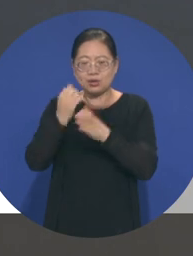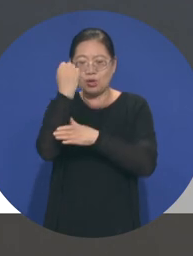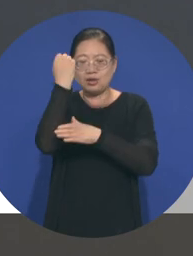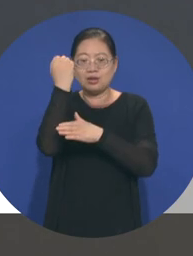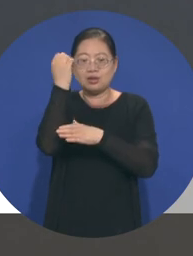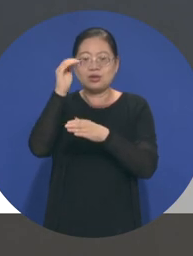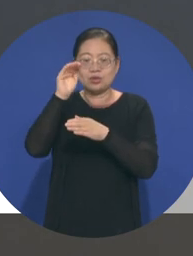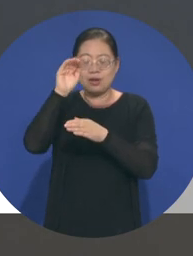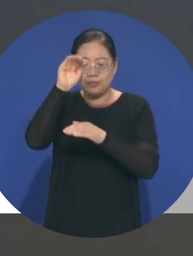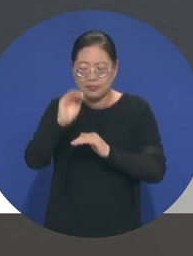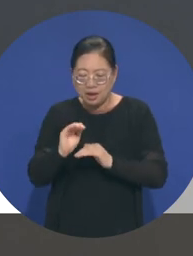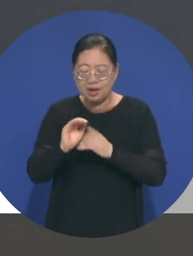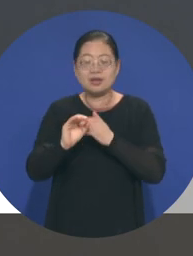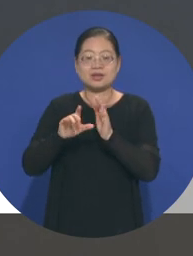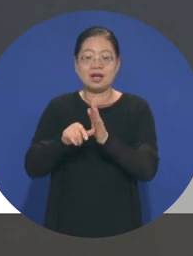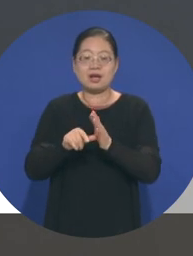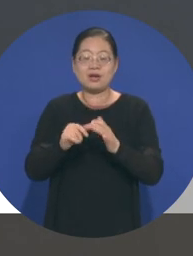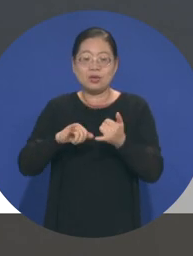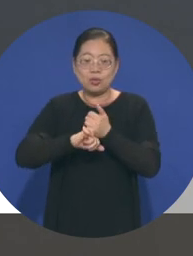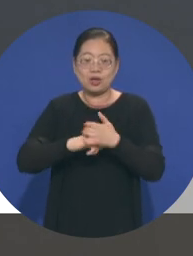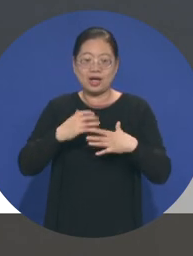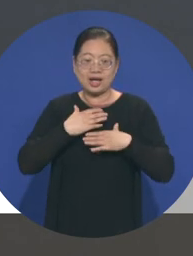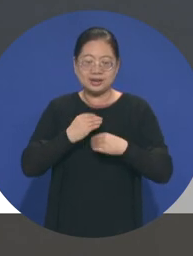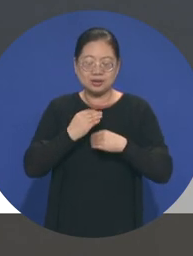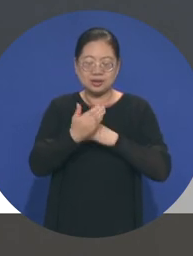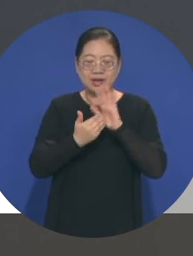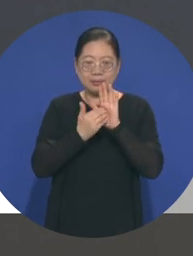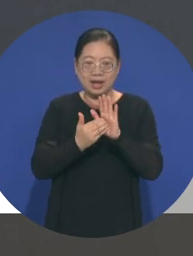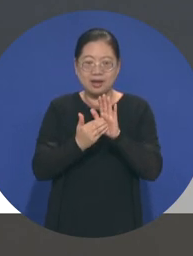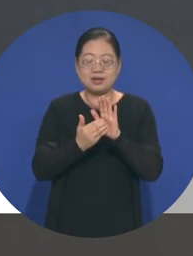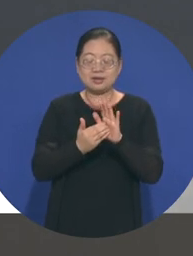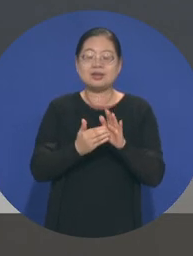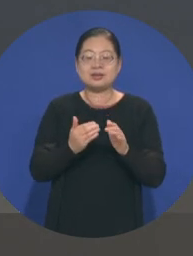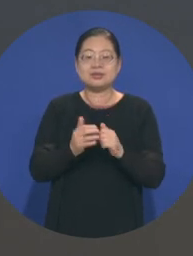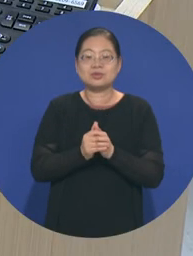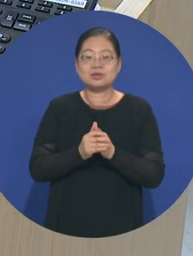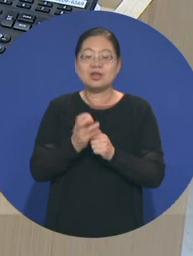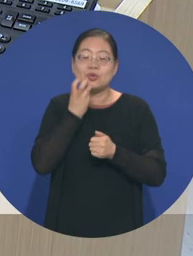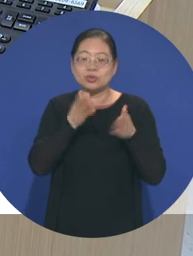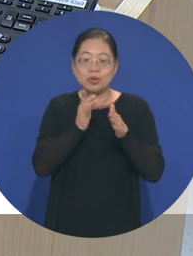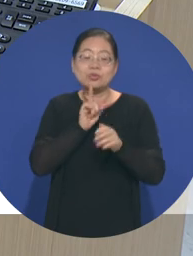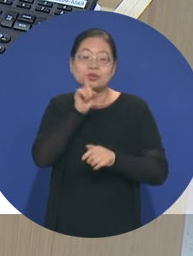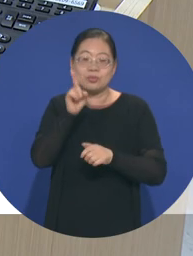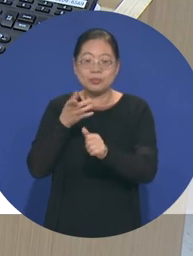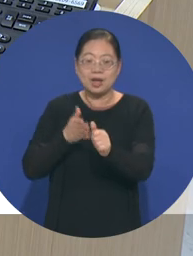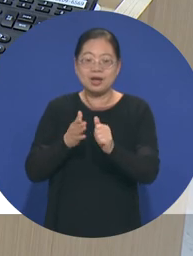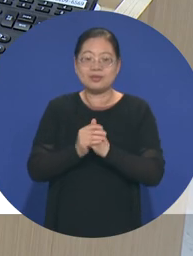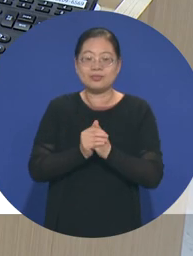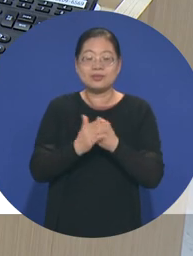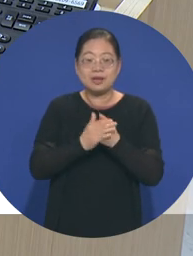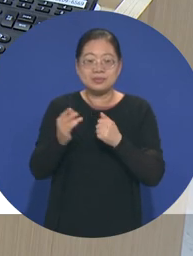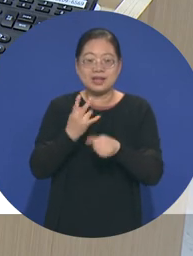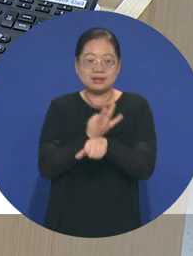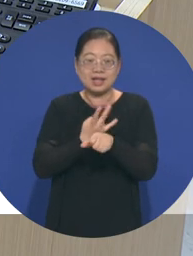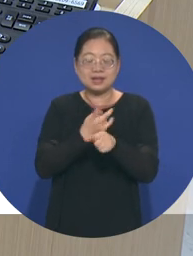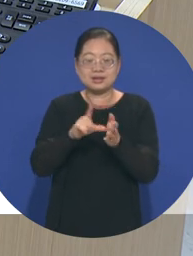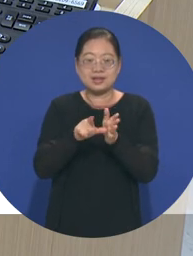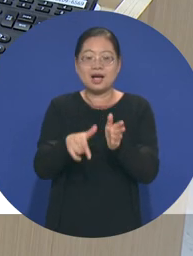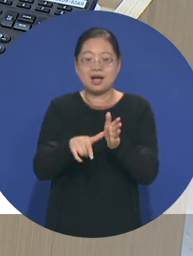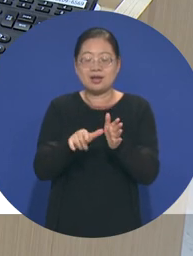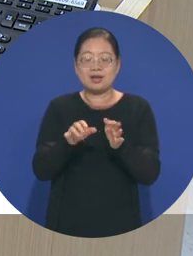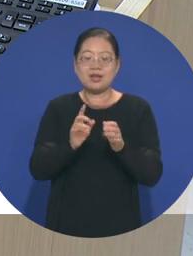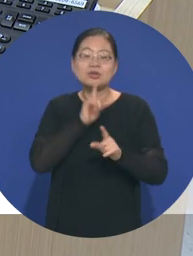됐을 경우는 반드시 저희들 안전예방 한 나이로 신청해 주시고 돈은 활성화를 위해 한 나인을